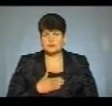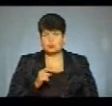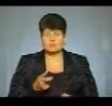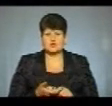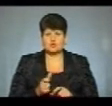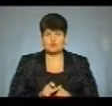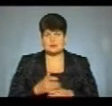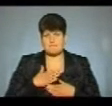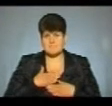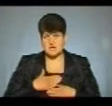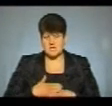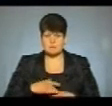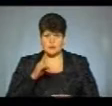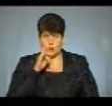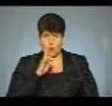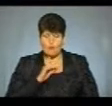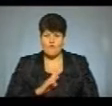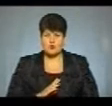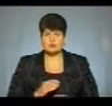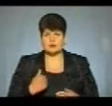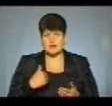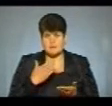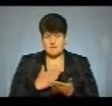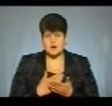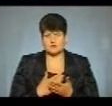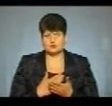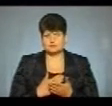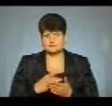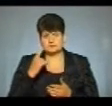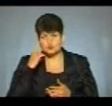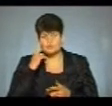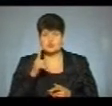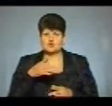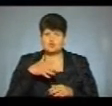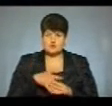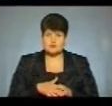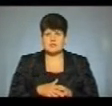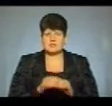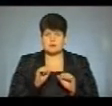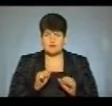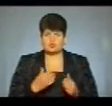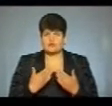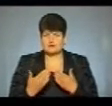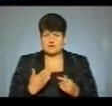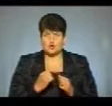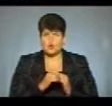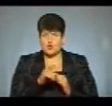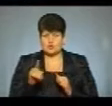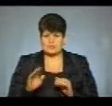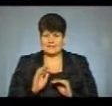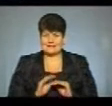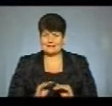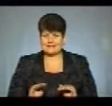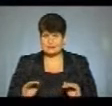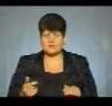дуже приємно і дуже комфортно, і маю на увазі, що з розумінням я можу віднестися до кожної дитинки, адже